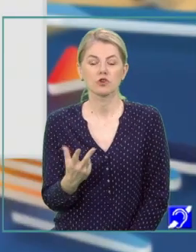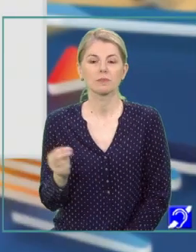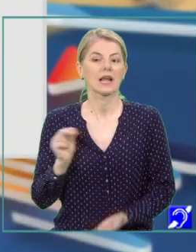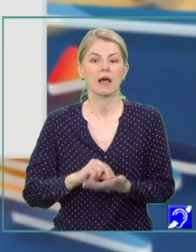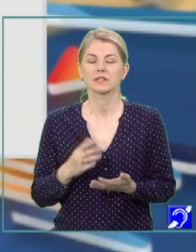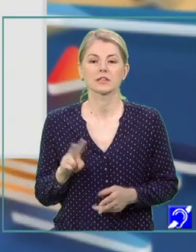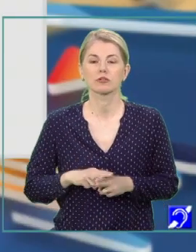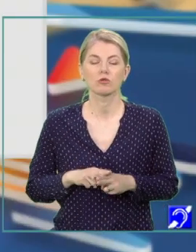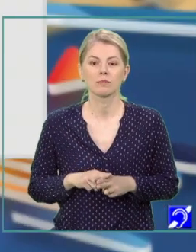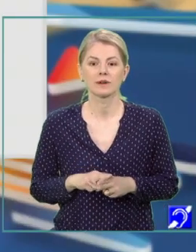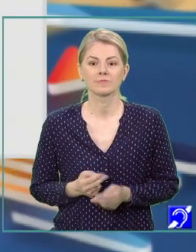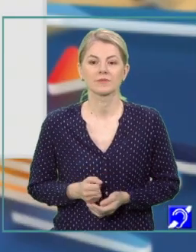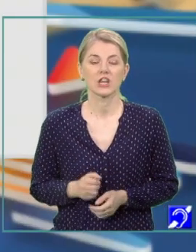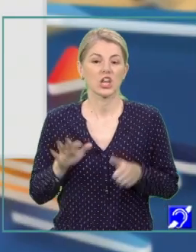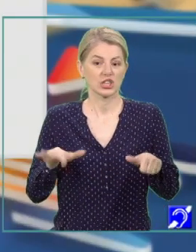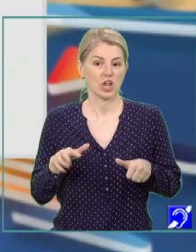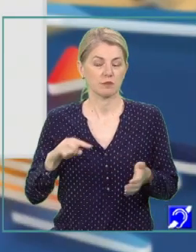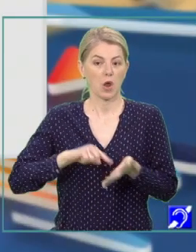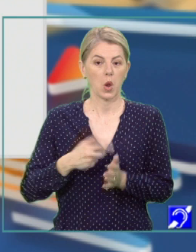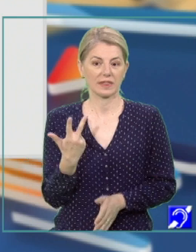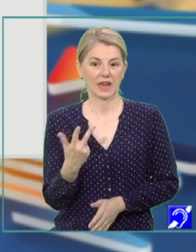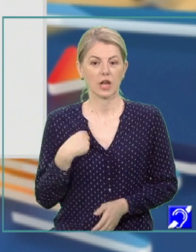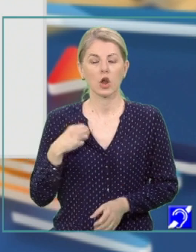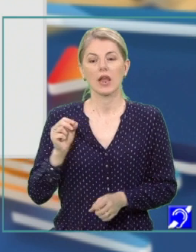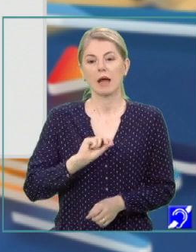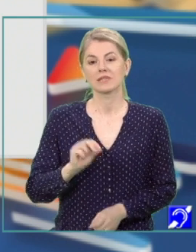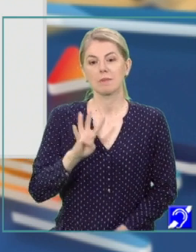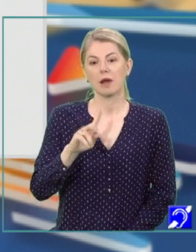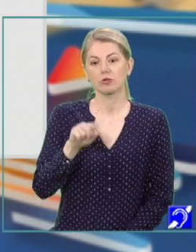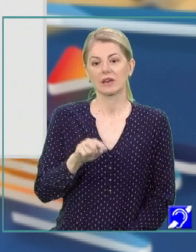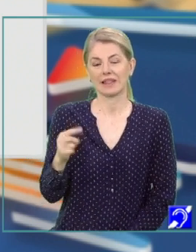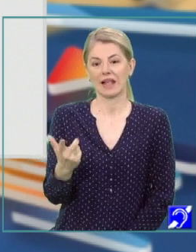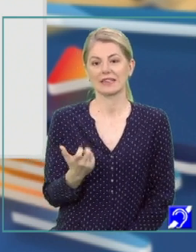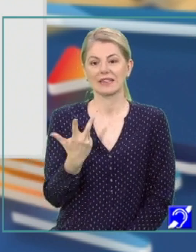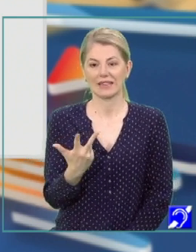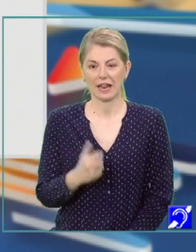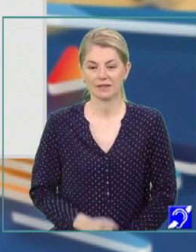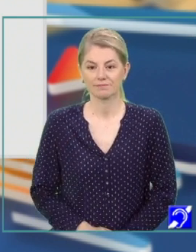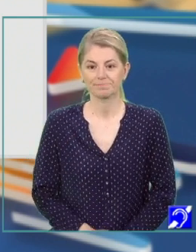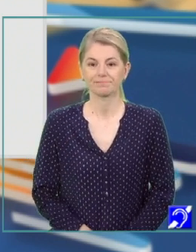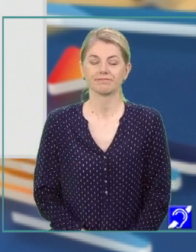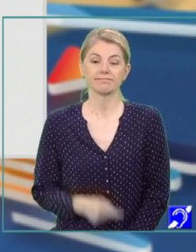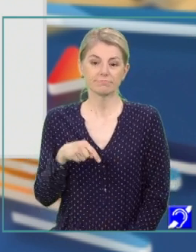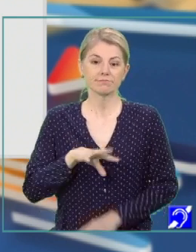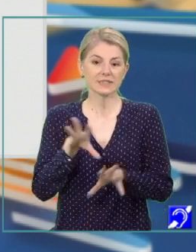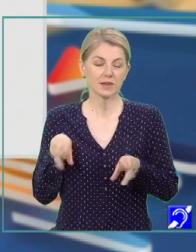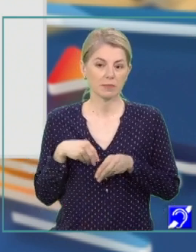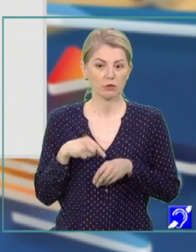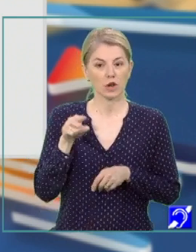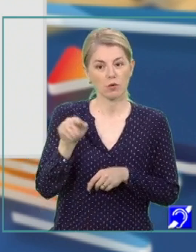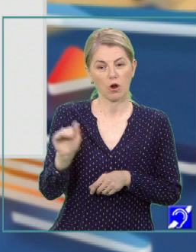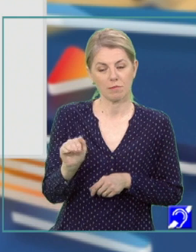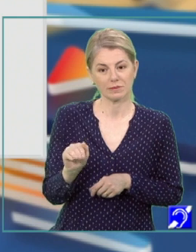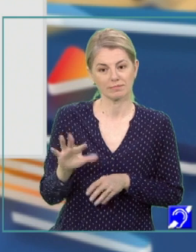48, 48 cât este? 16 ori 3. L-am scris 4 radical din 3. Acum, împreună cu voi,